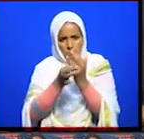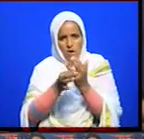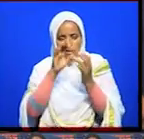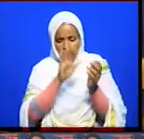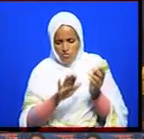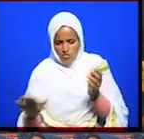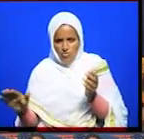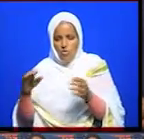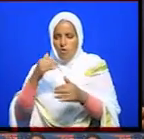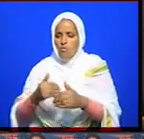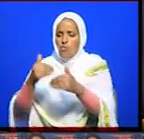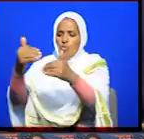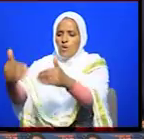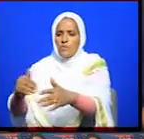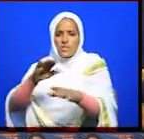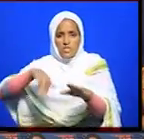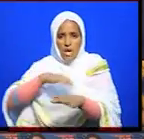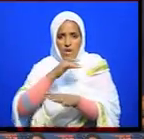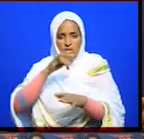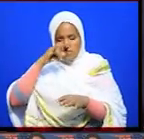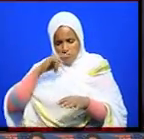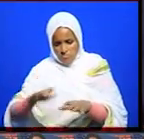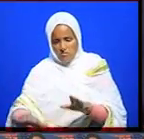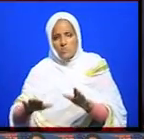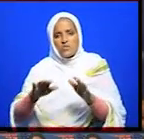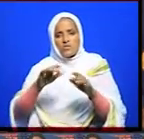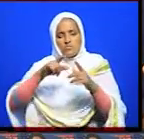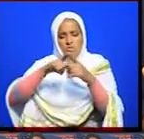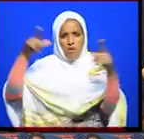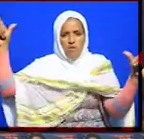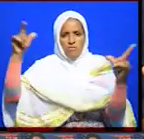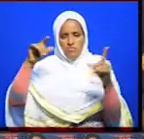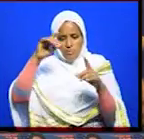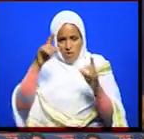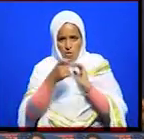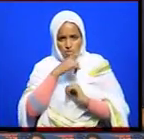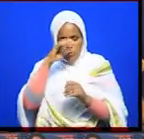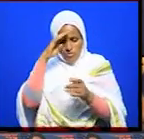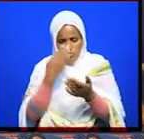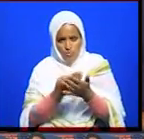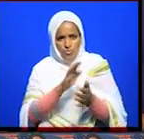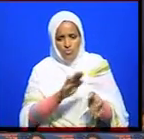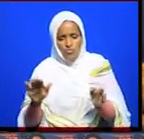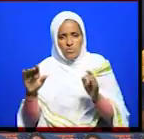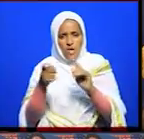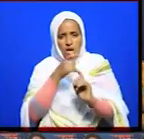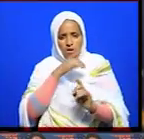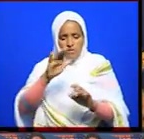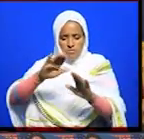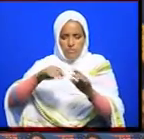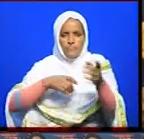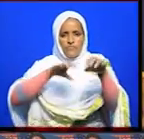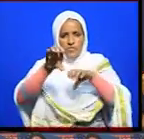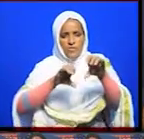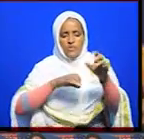ለባሏ ለልጆቿ ለጎረቤቱ ሳይቀር ለታናናሾቹ ለታላላቆቹም ሳይቀር ባለሚስቱ ለልጆቹ ሳይቀር